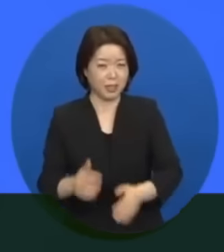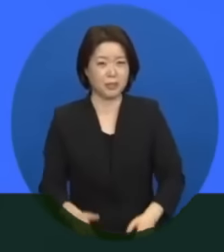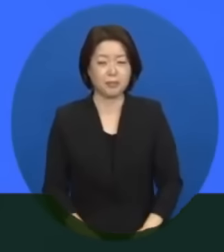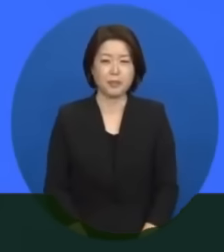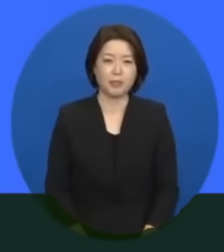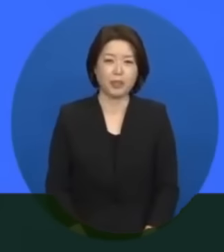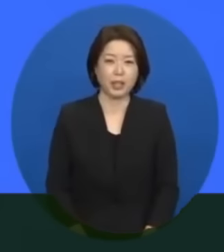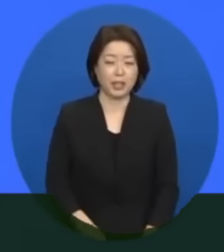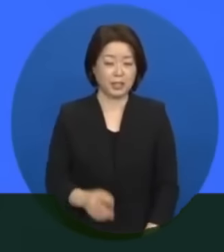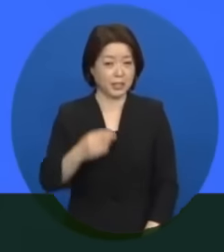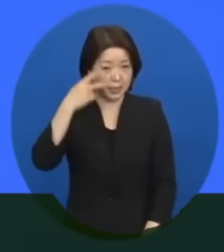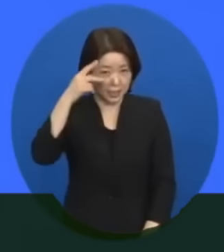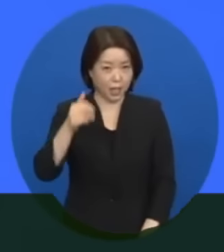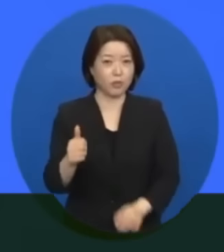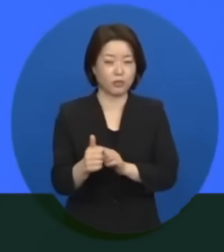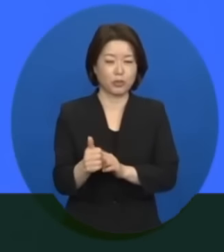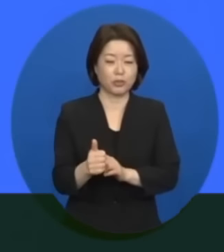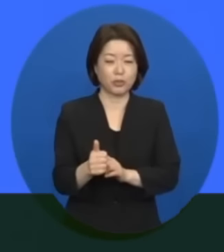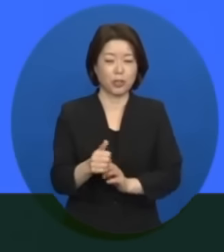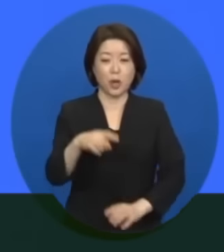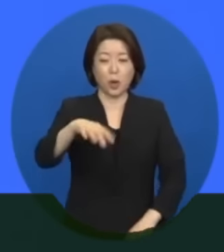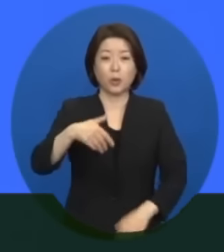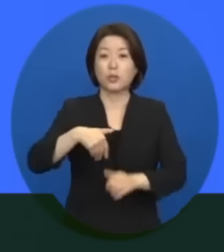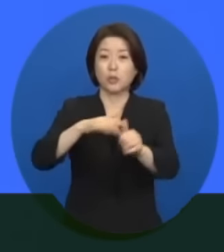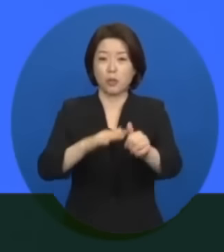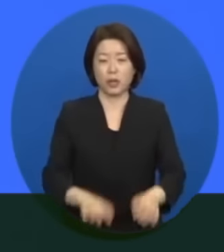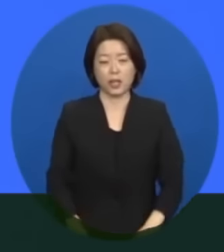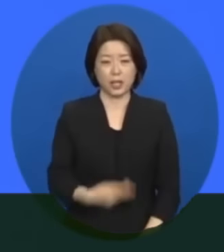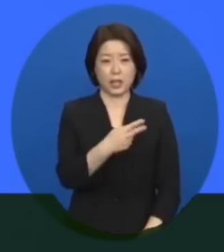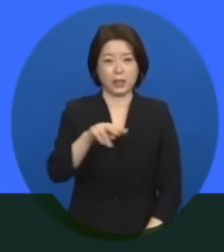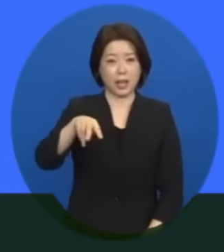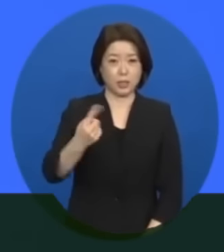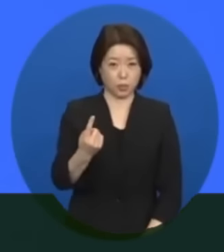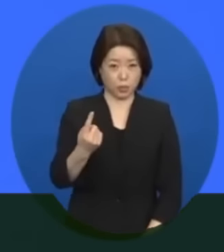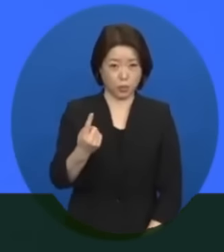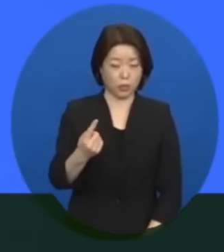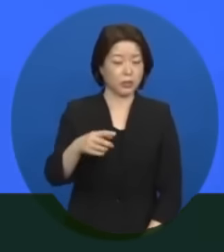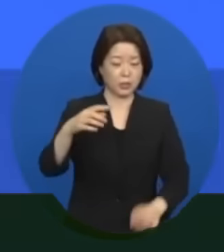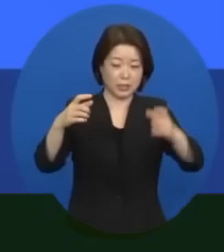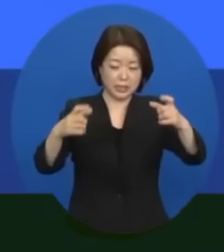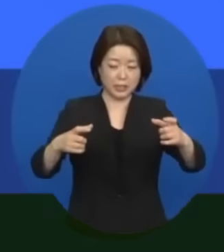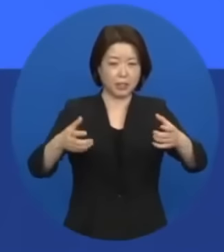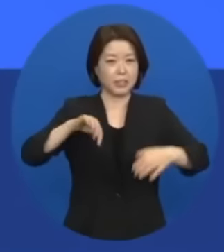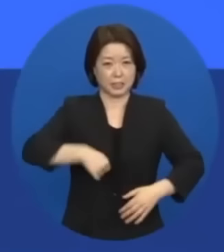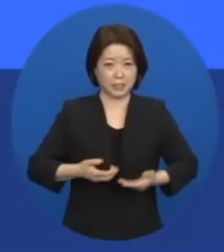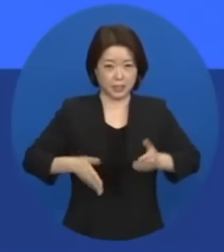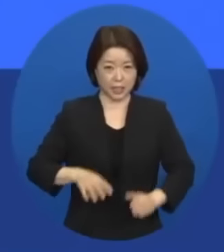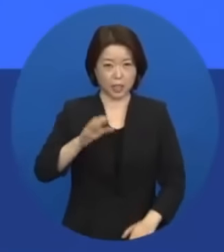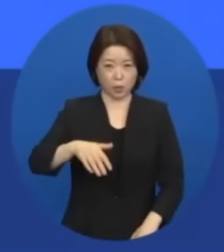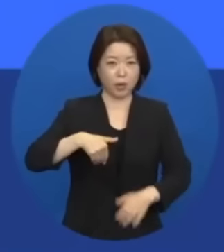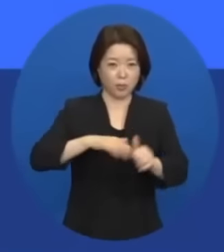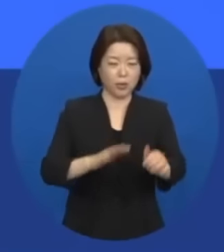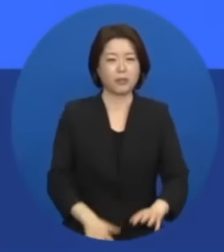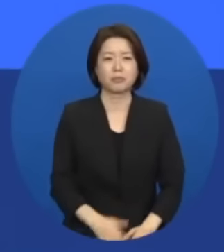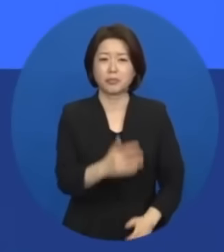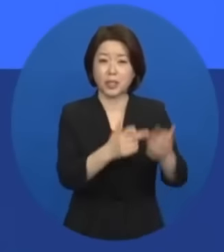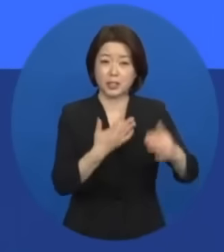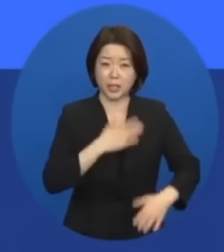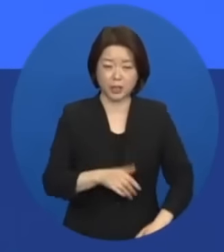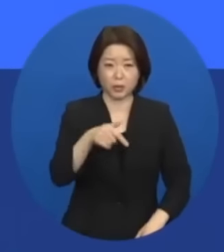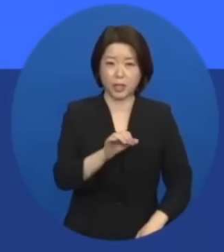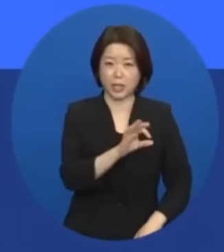이제이 사월을 어디로 보내시면 다수라고 하는 그의 고향으로 보내십니다 자 30절 보세요 형제들이 알고 가사로